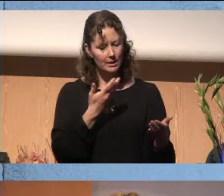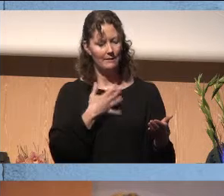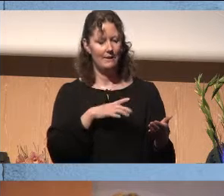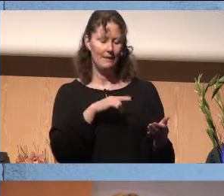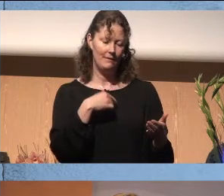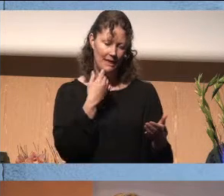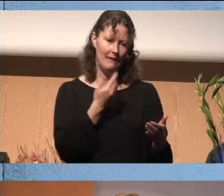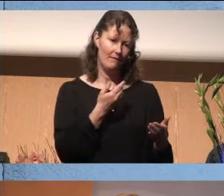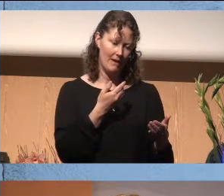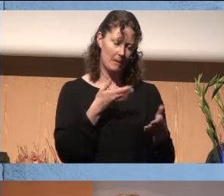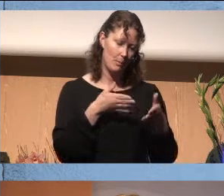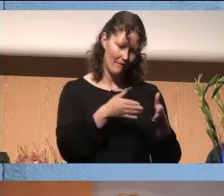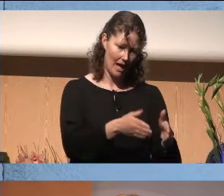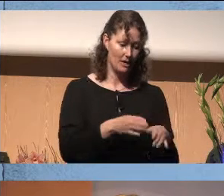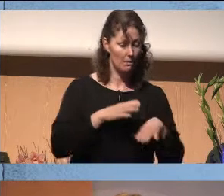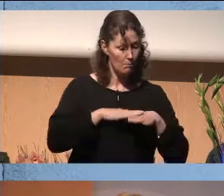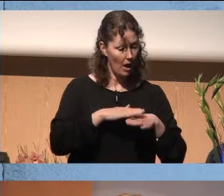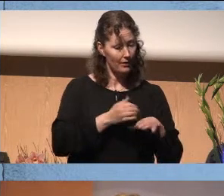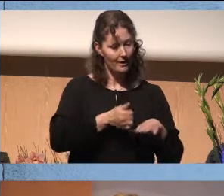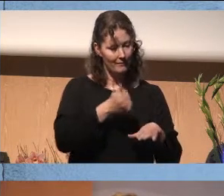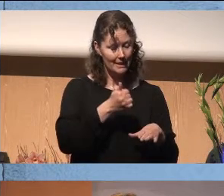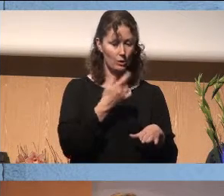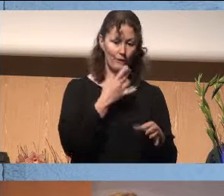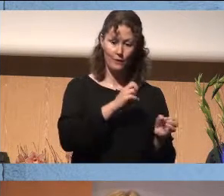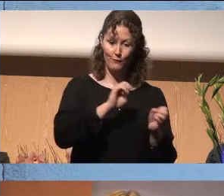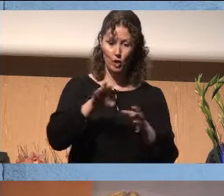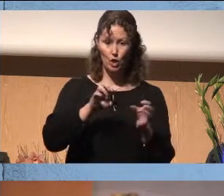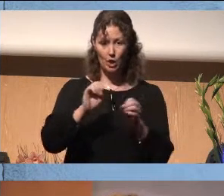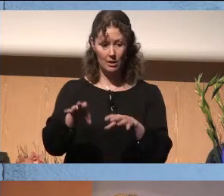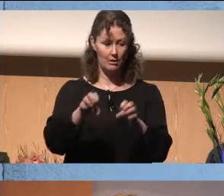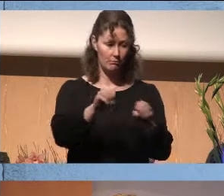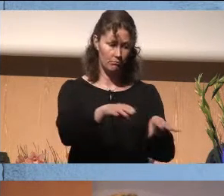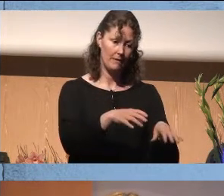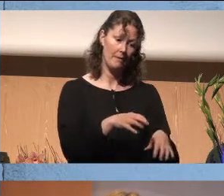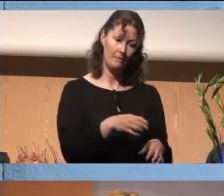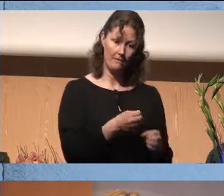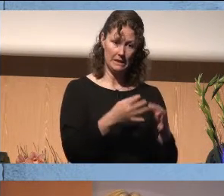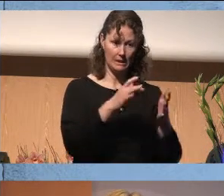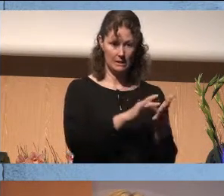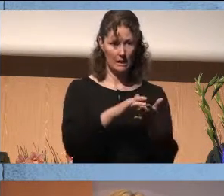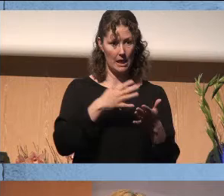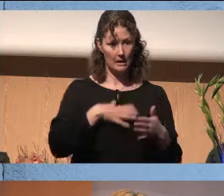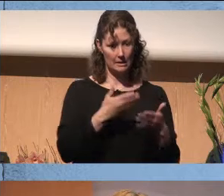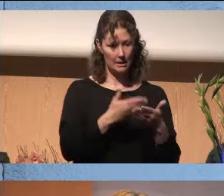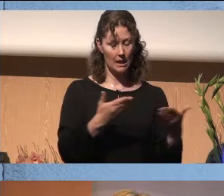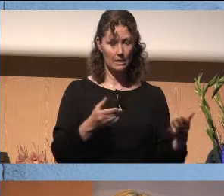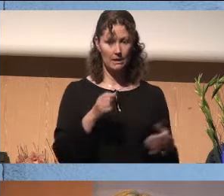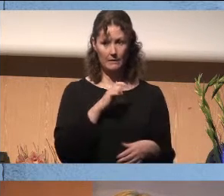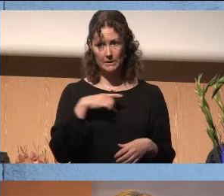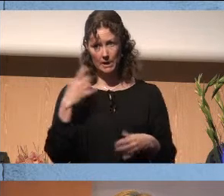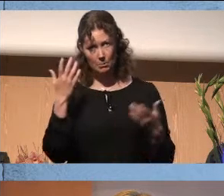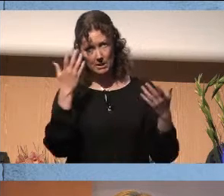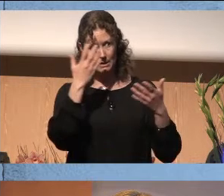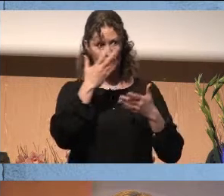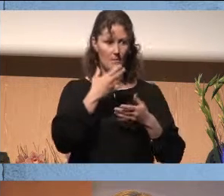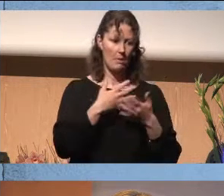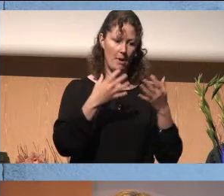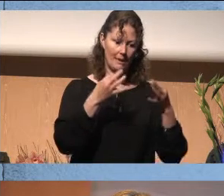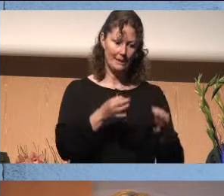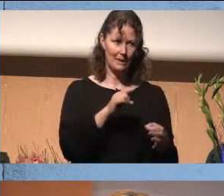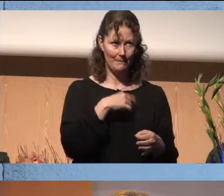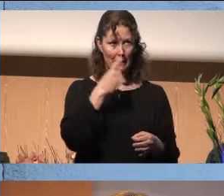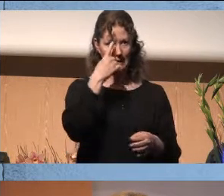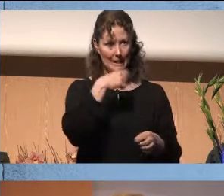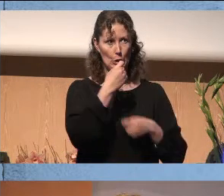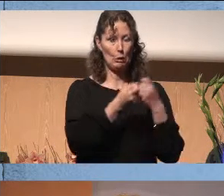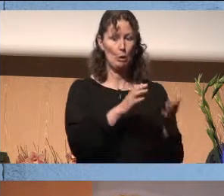på vei. Planer er viktig når vi flytter på de fleste stenene i helsetjenesten, og hvis dere blir svimmel av alle de tingene som vi har tenkt å